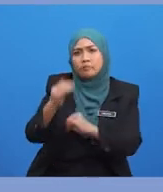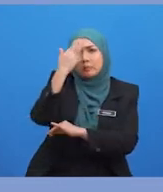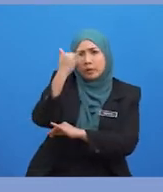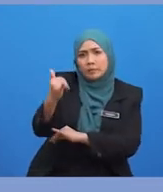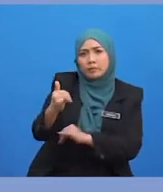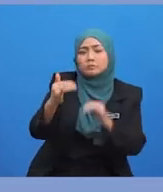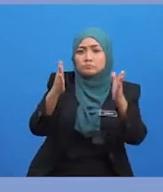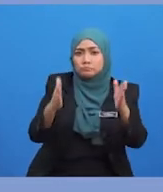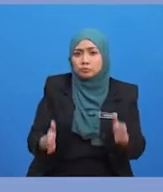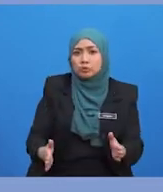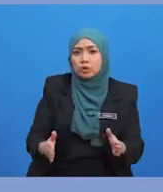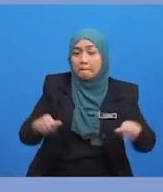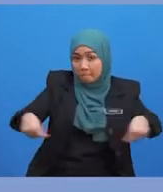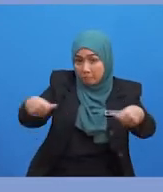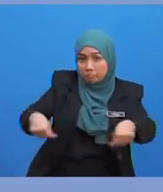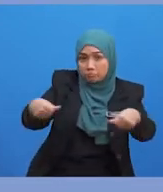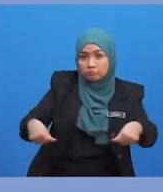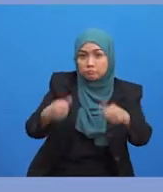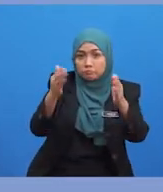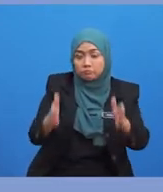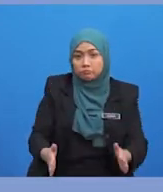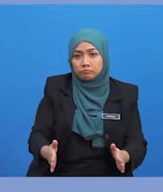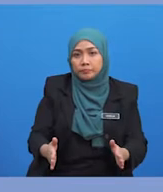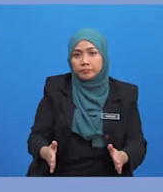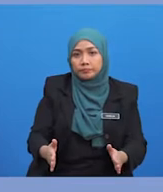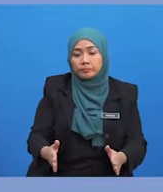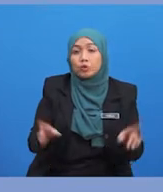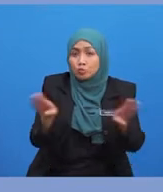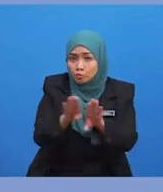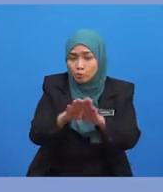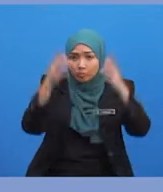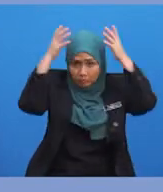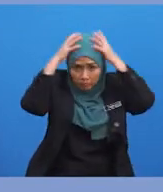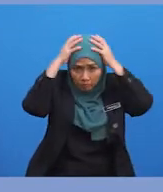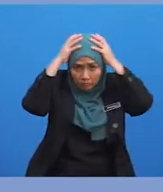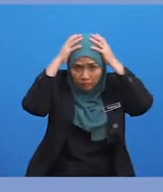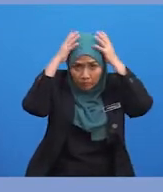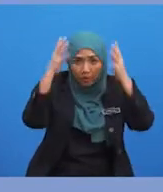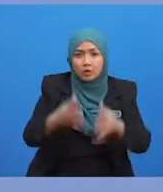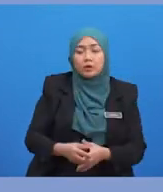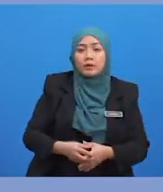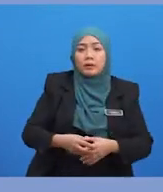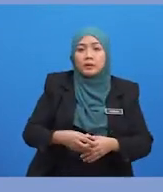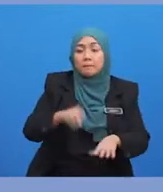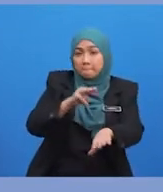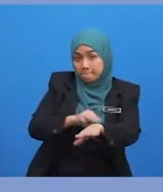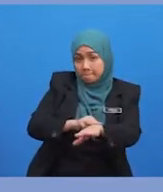masak disarankan menutup rambutnya semasa menyediakan makanan?